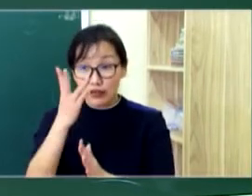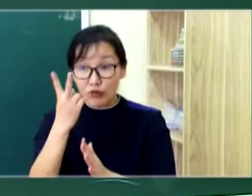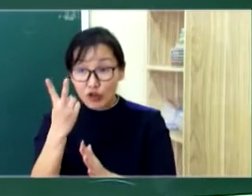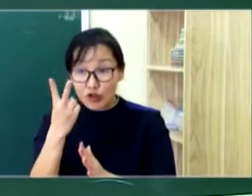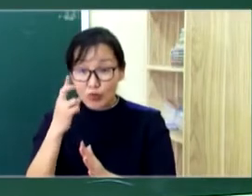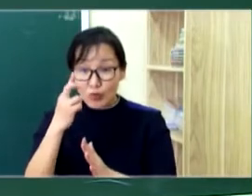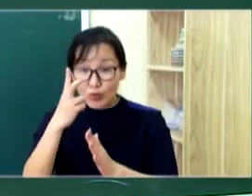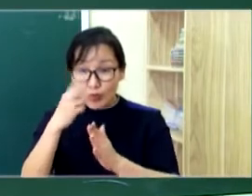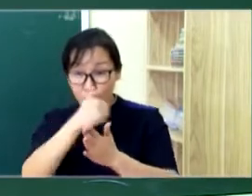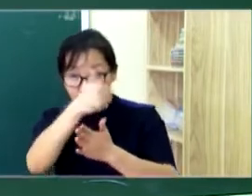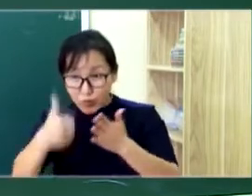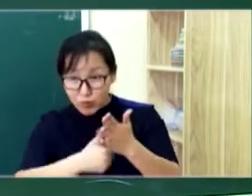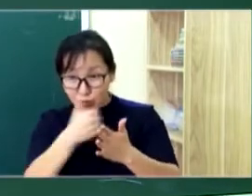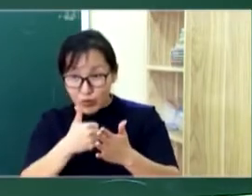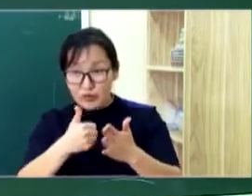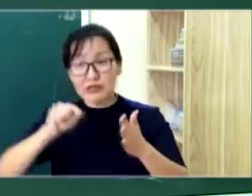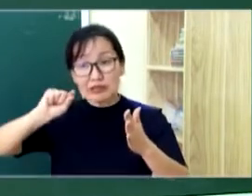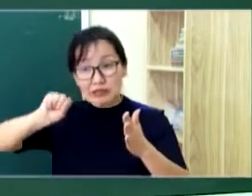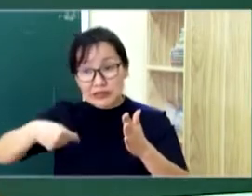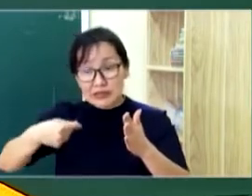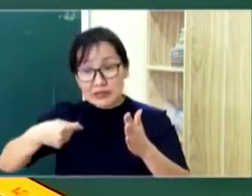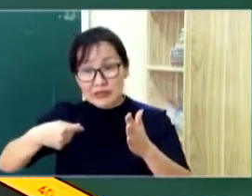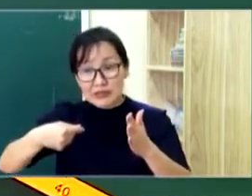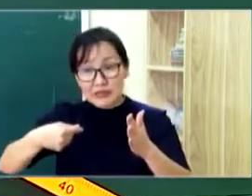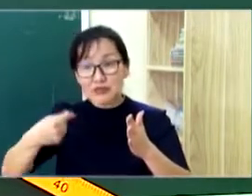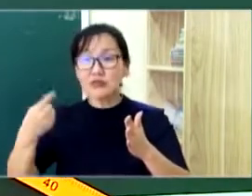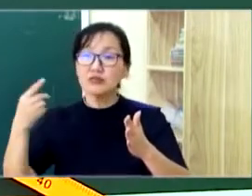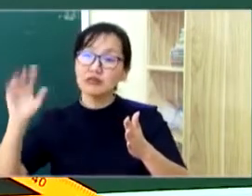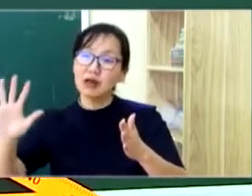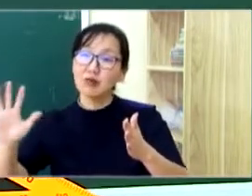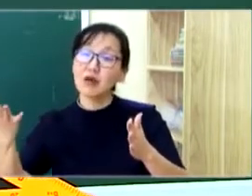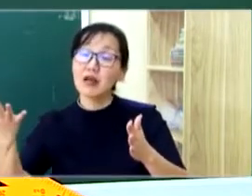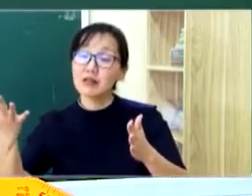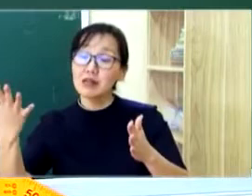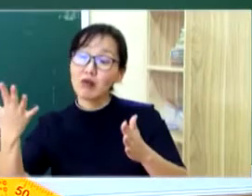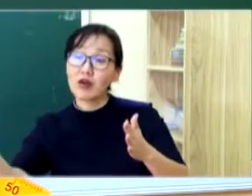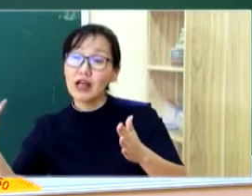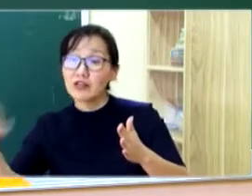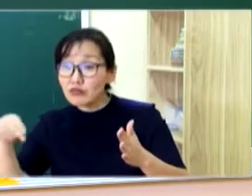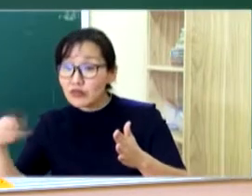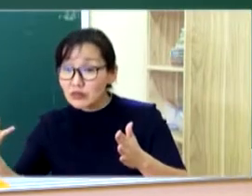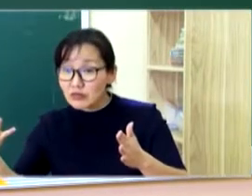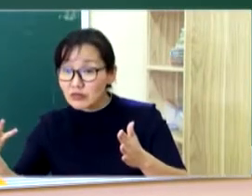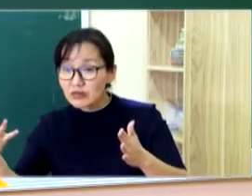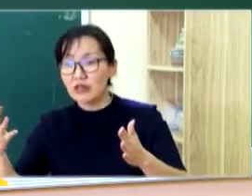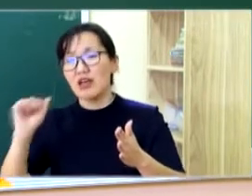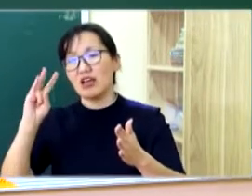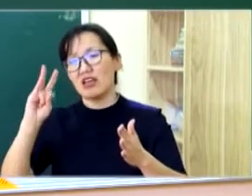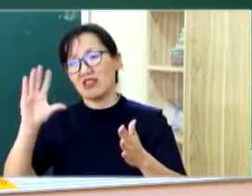чацарган авсныг бараг 7 кг-ыг авсан байгаа учраас ойролцоогоор бид нар энийг 7 кг